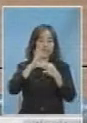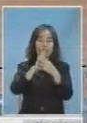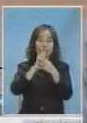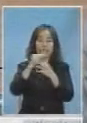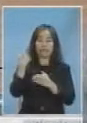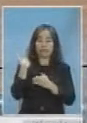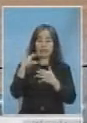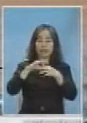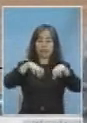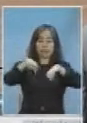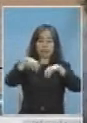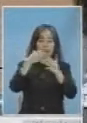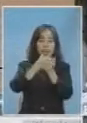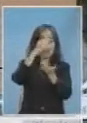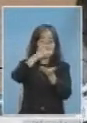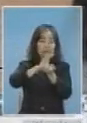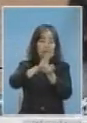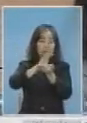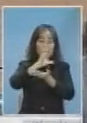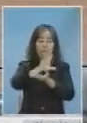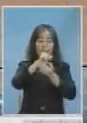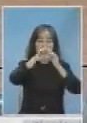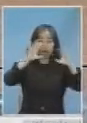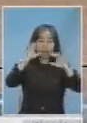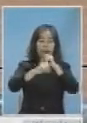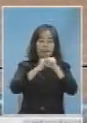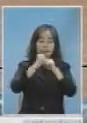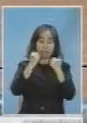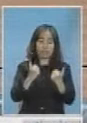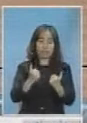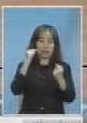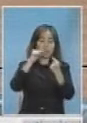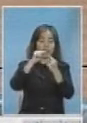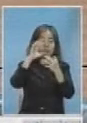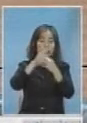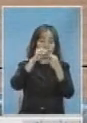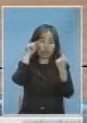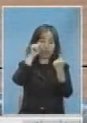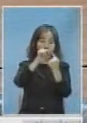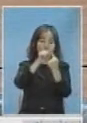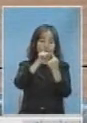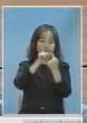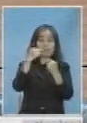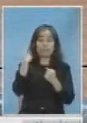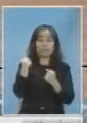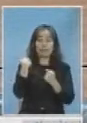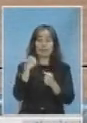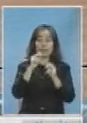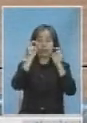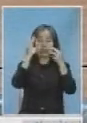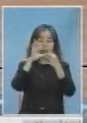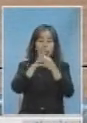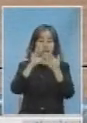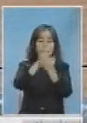จกับการจัดสรรงบประมาณของรัฐบาลในเรื่องเฉพาะเรื่องที่ว่าด้วยความมั่น